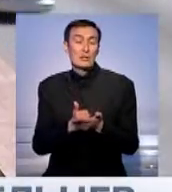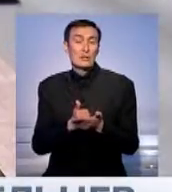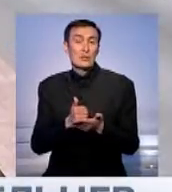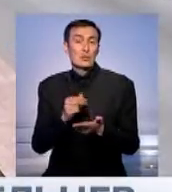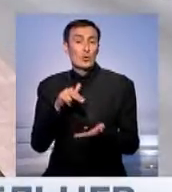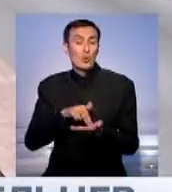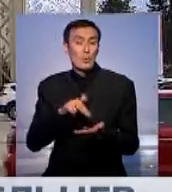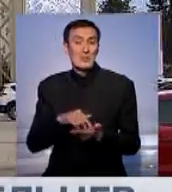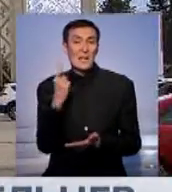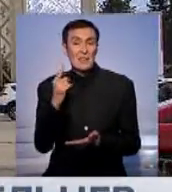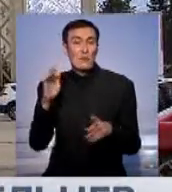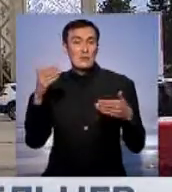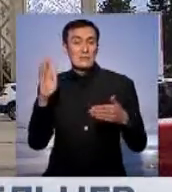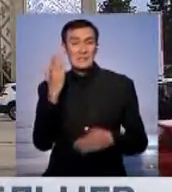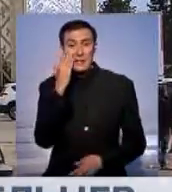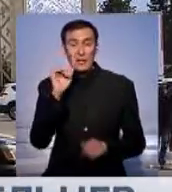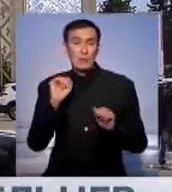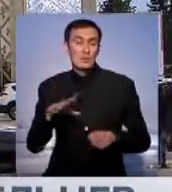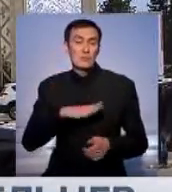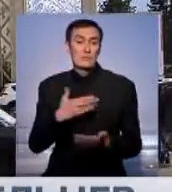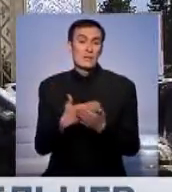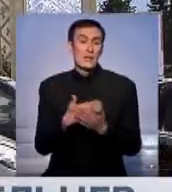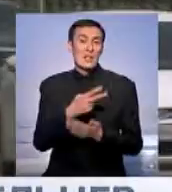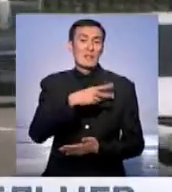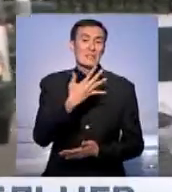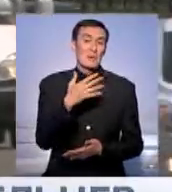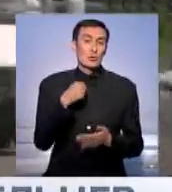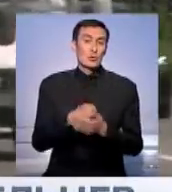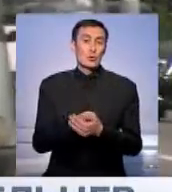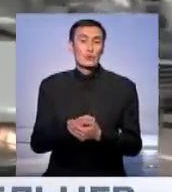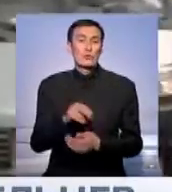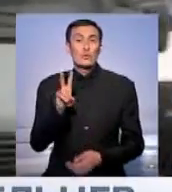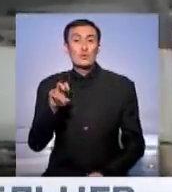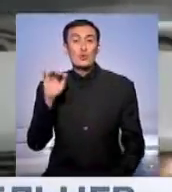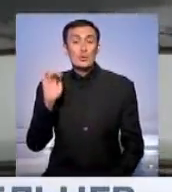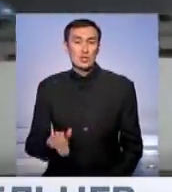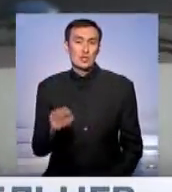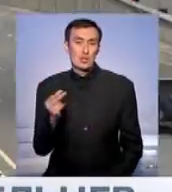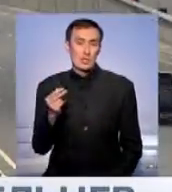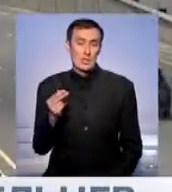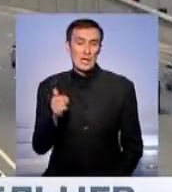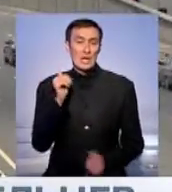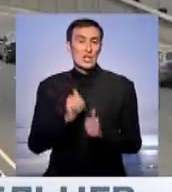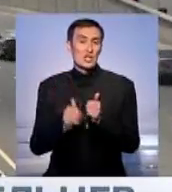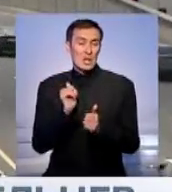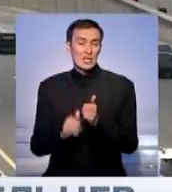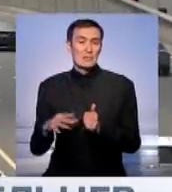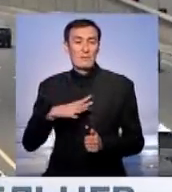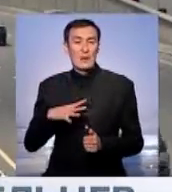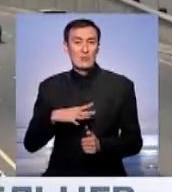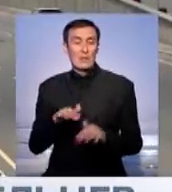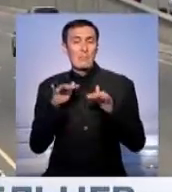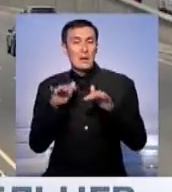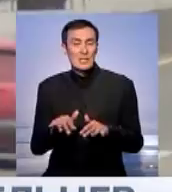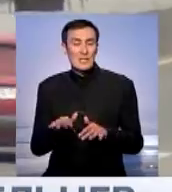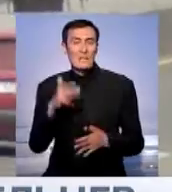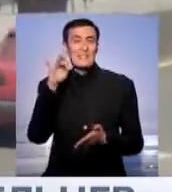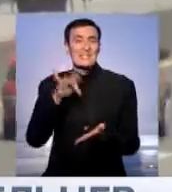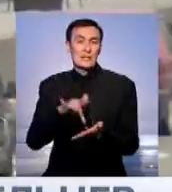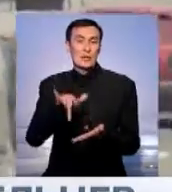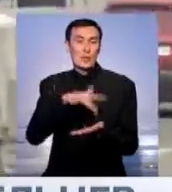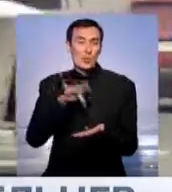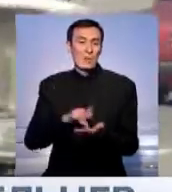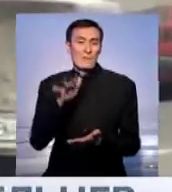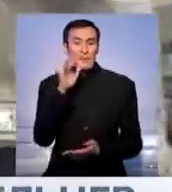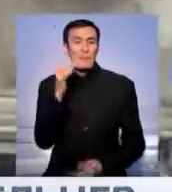частей. Стоимость одного зеркала может колебаться от 25 до 200 тысяч тенге. Чаще всего нападения совершаются в центре